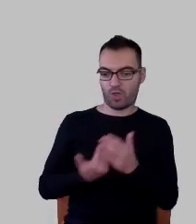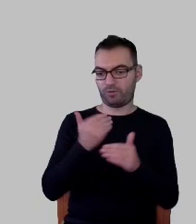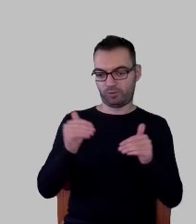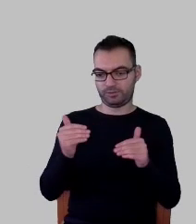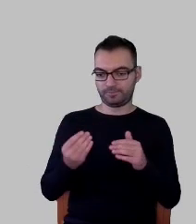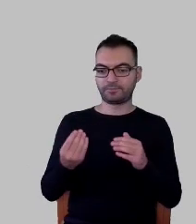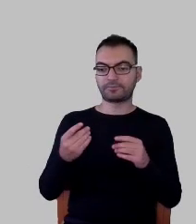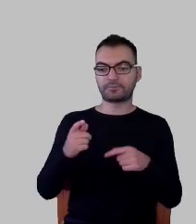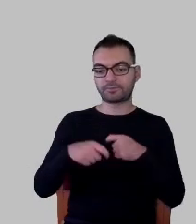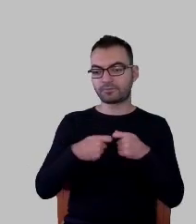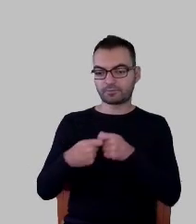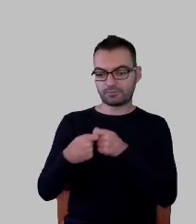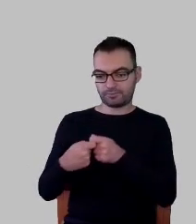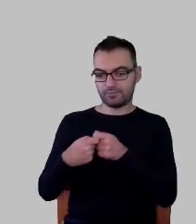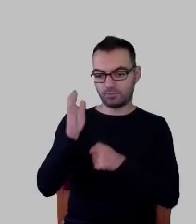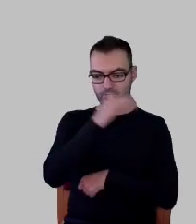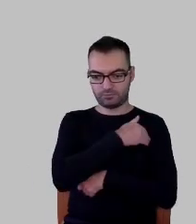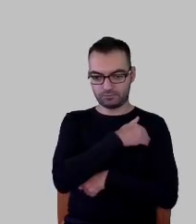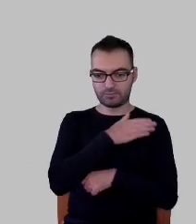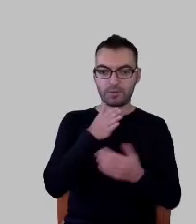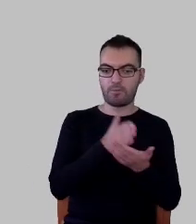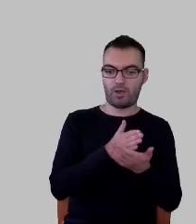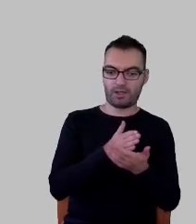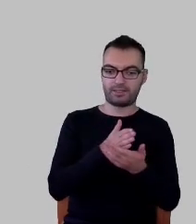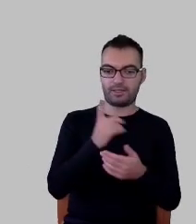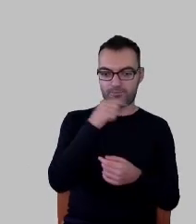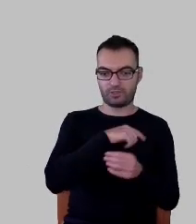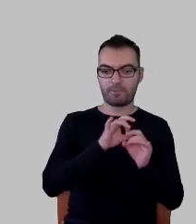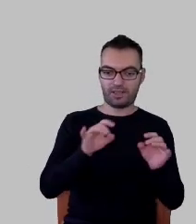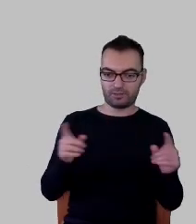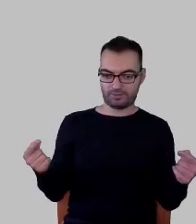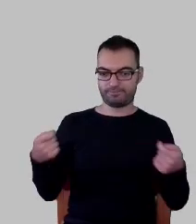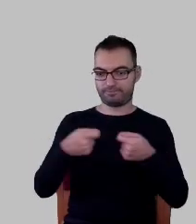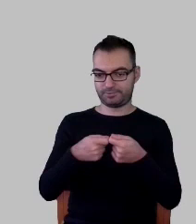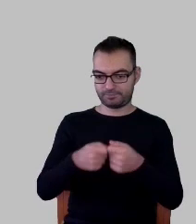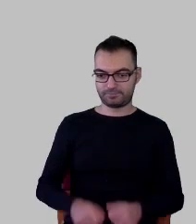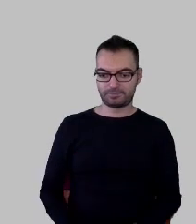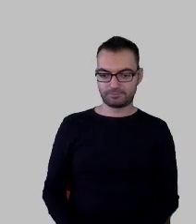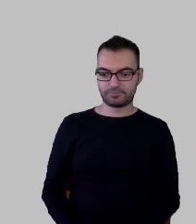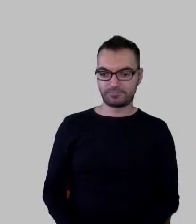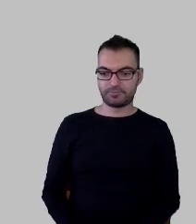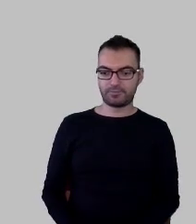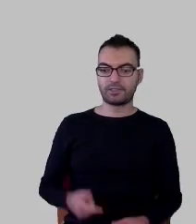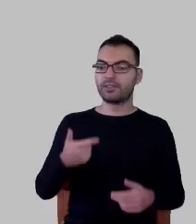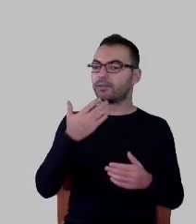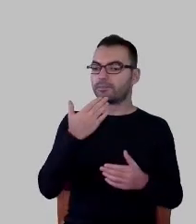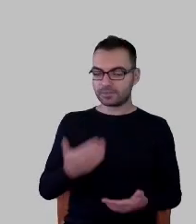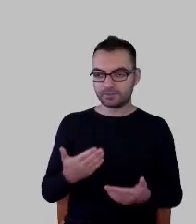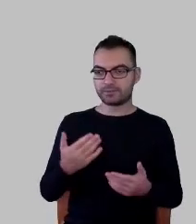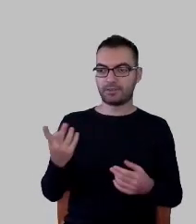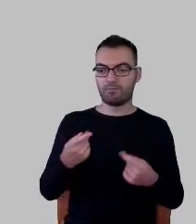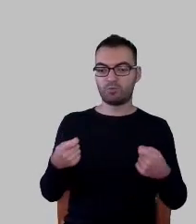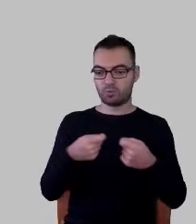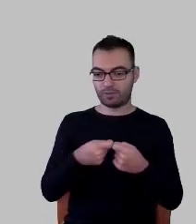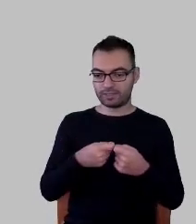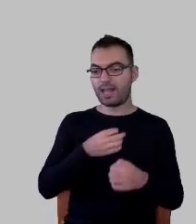możliwości współpracy pomiędzy szkołą i poradnią psychologiczno-pedagogiczną, które mają służyć temu, żeby lepiej